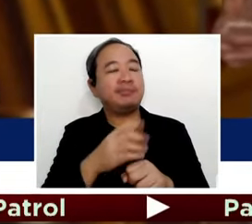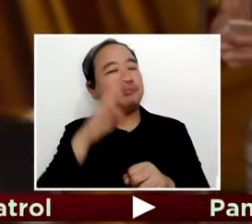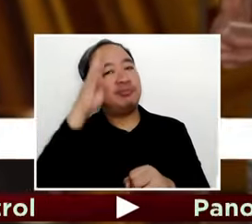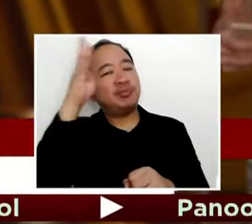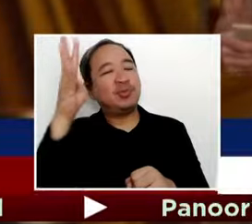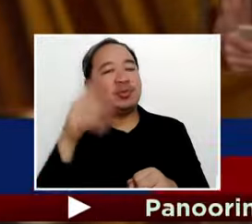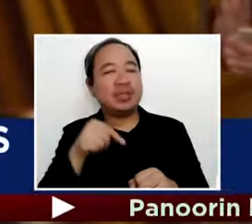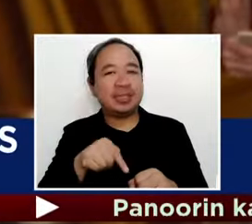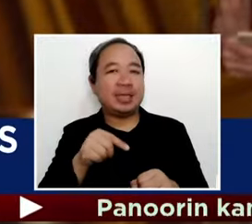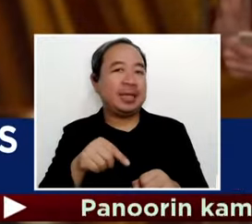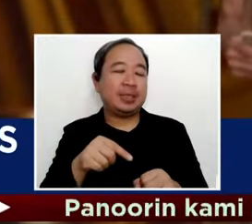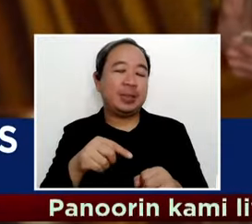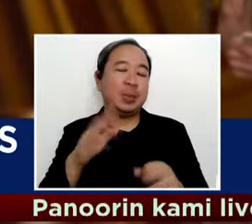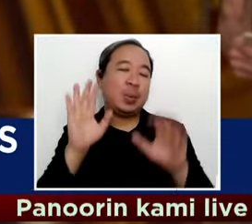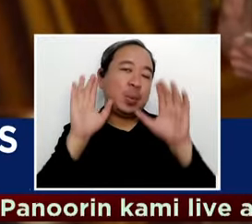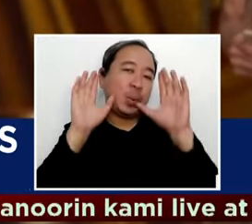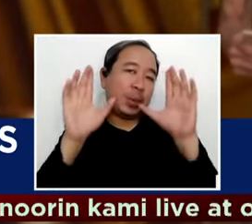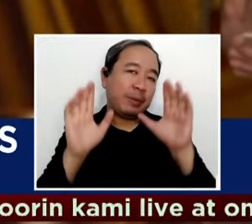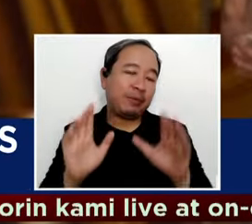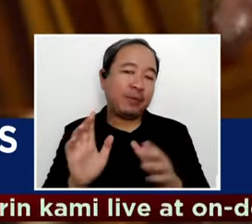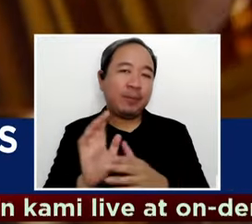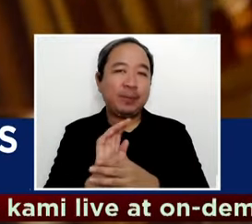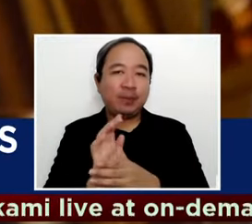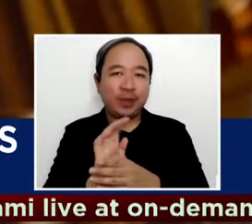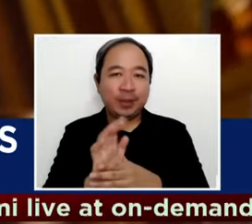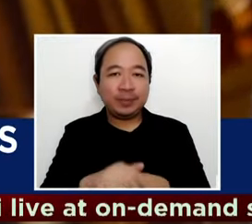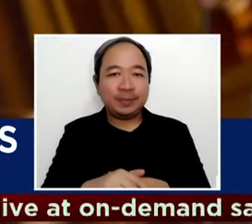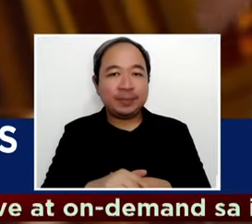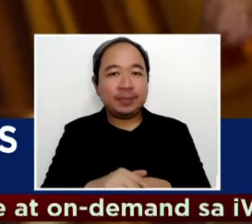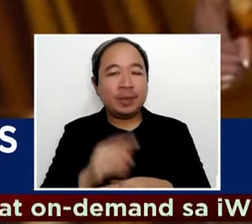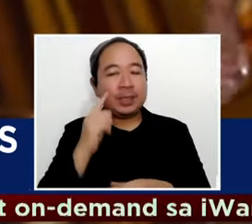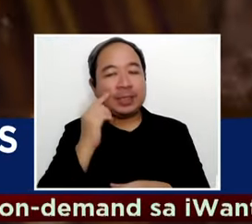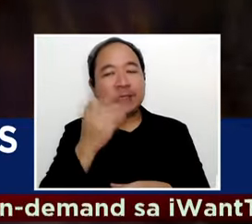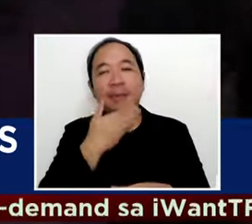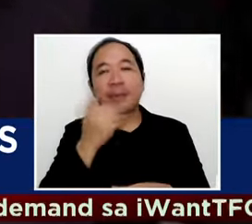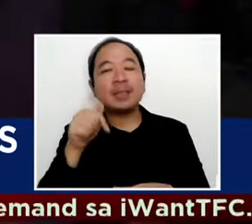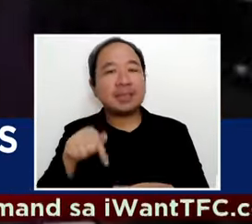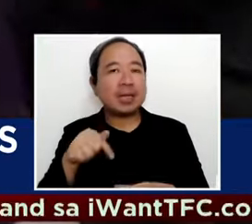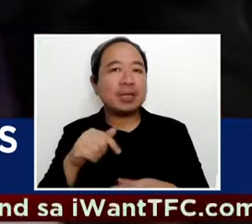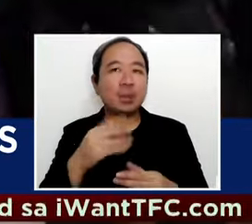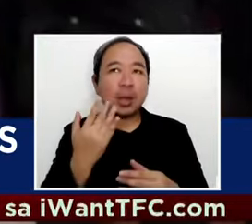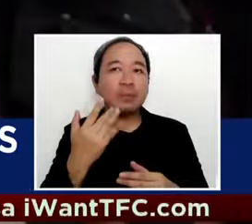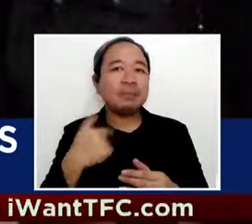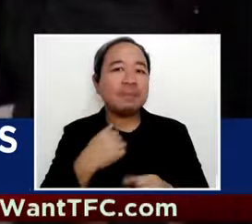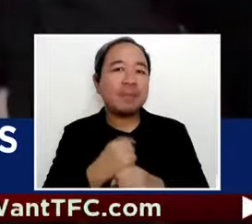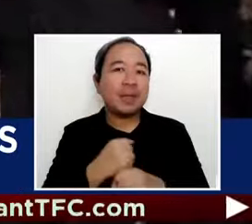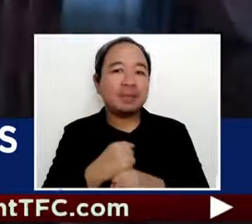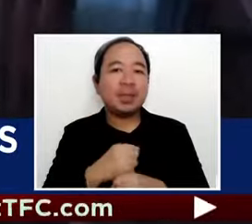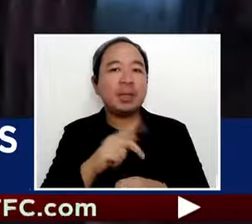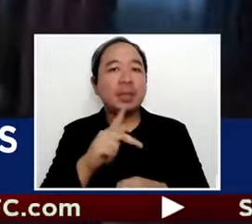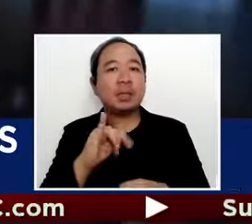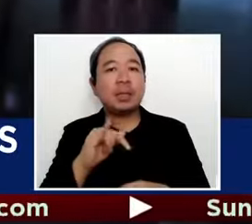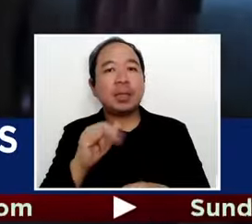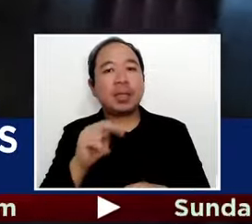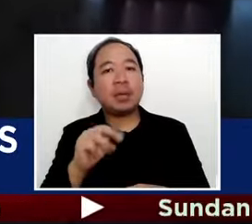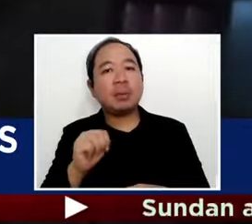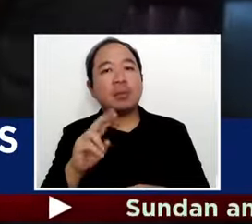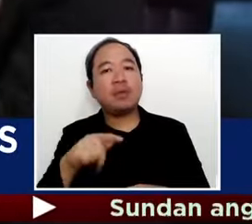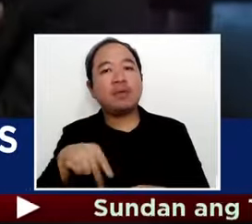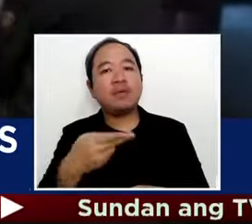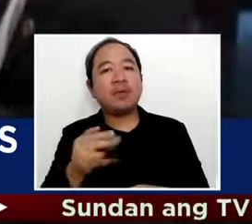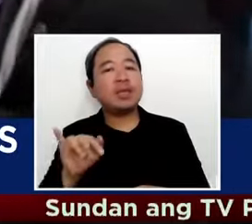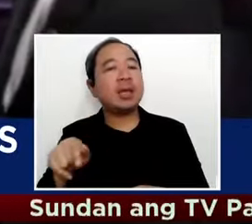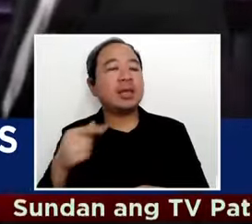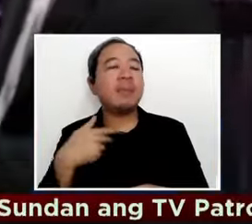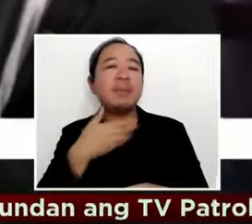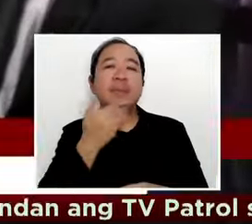parts. And that is the best part about making movies. Si Cillian Murphy naman ang nag-uwi ng Best Actor Award para